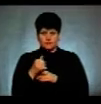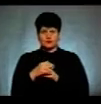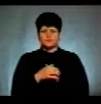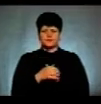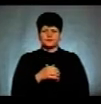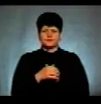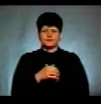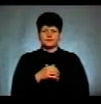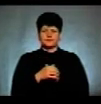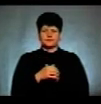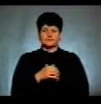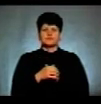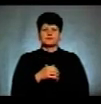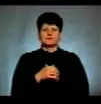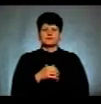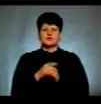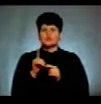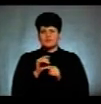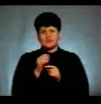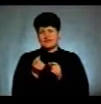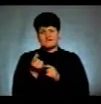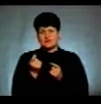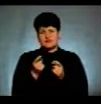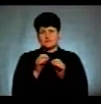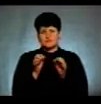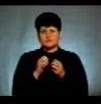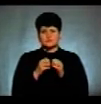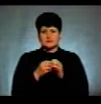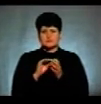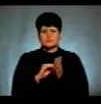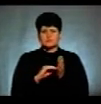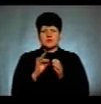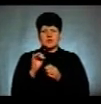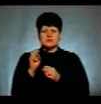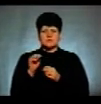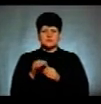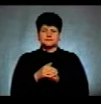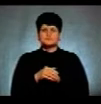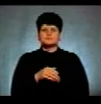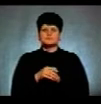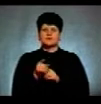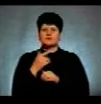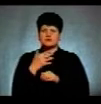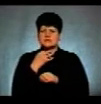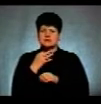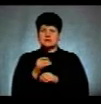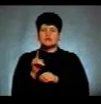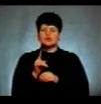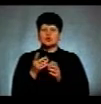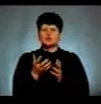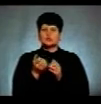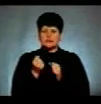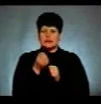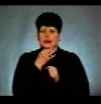так? Так, індивідуальний номер телефону. І щоб не виникало ніяких труднощів із випискою рецептів. Ви вже сказали про те, що